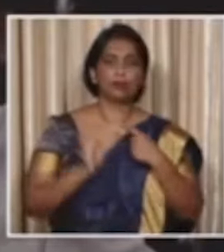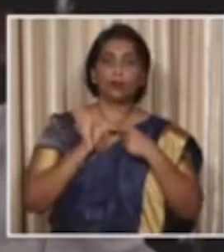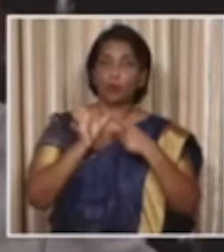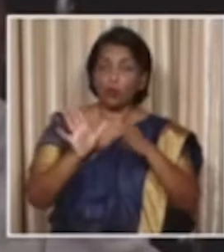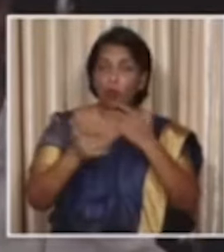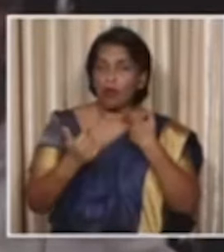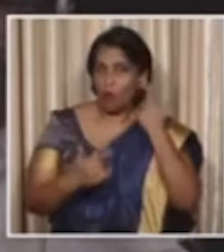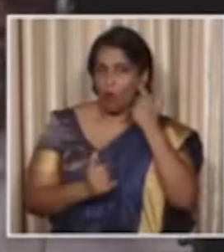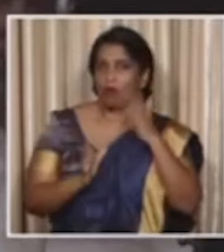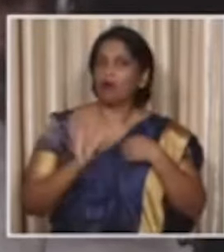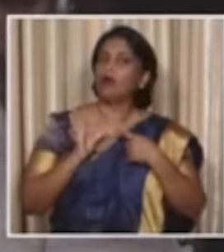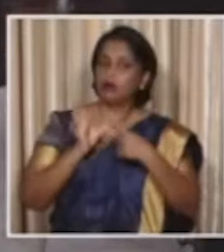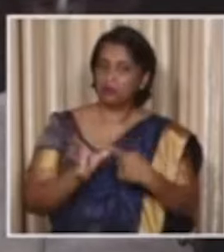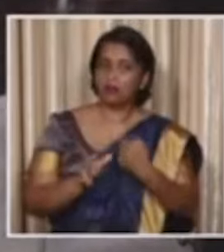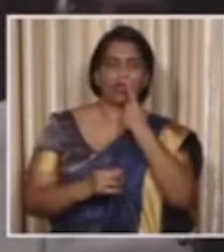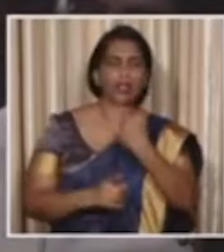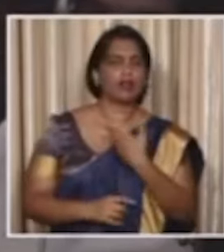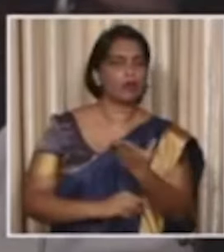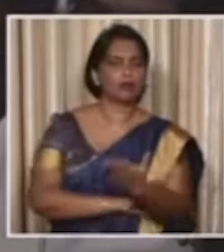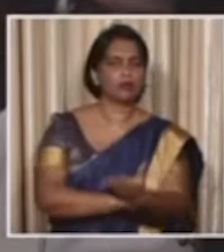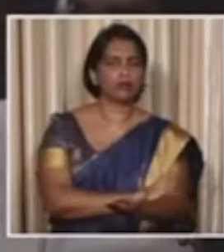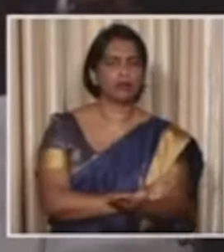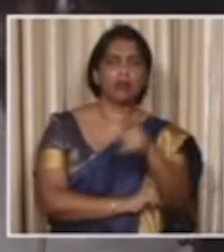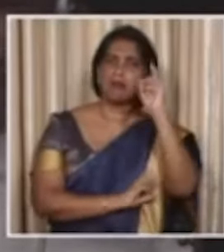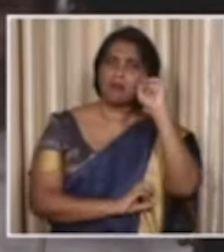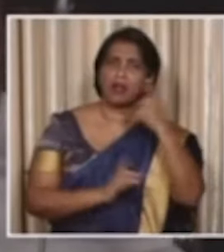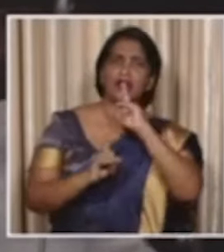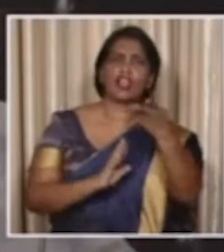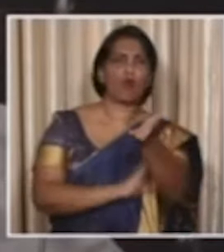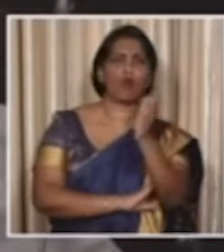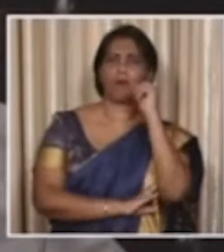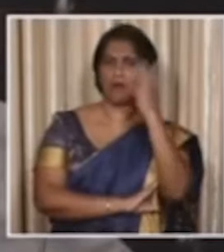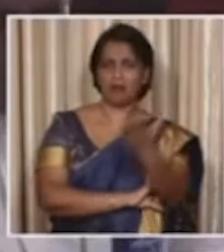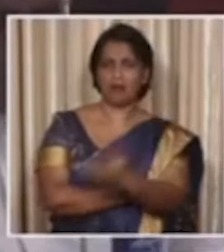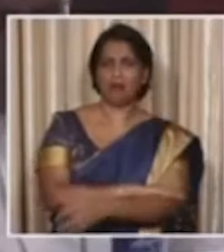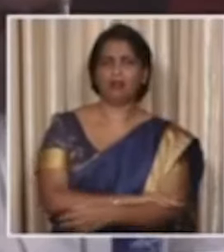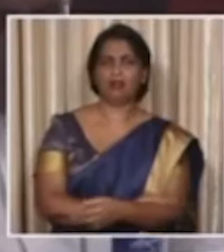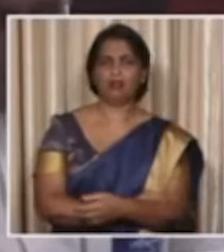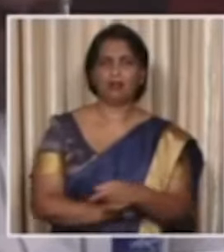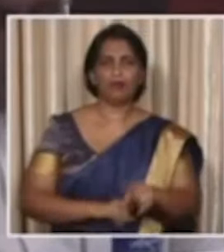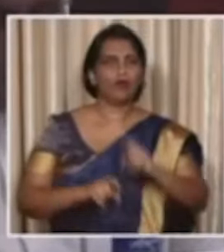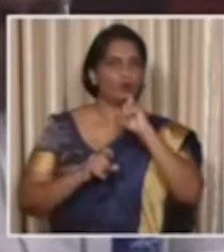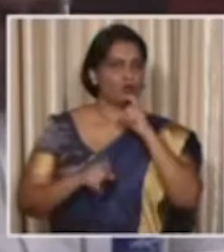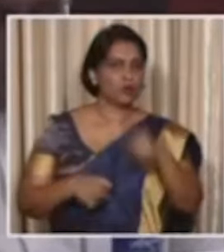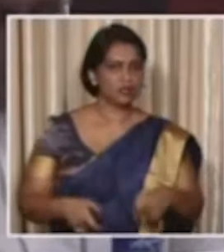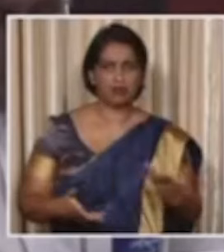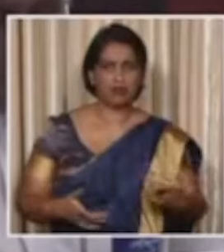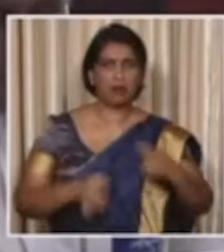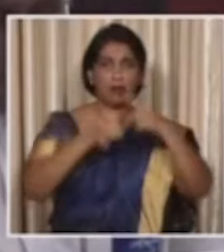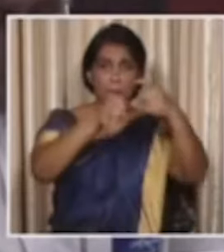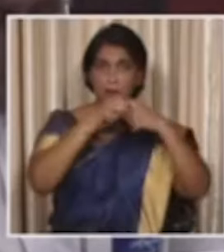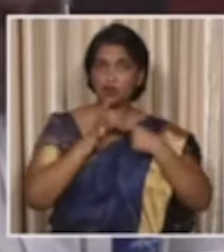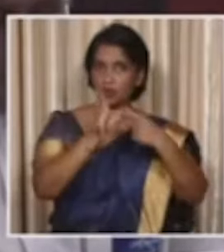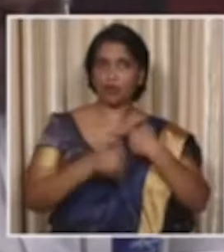මම දැනගන්න බෑ මොකද්ද තමුන්නාංශ කියන්නේ කියලා තමුන්නාංශ දන්නේ නැහැ තමුන්නාංශ මොකද්ද කියන්නේ කියලා මේක උසාවියක් නෙමෙයි මේගේ ප්‍රශ්නෙට උත්තර